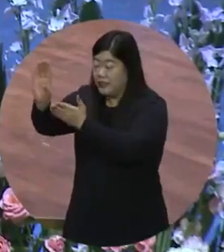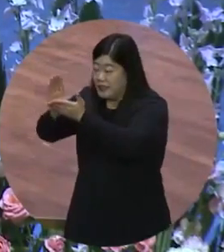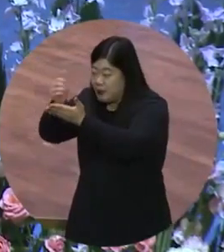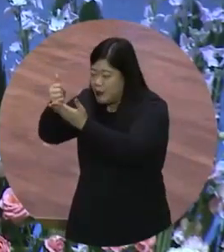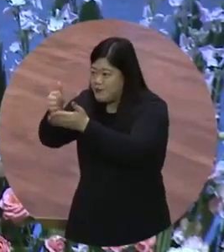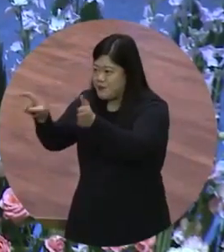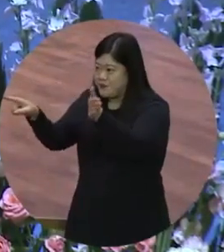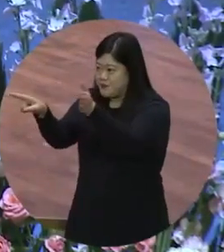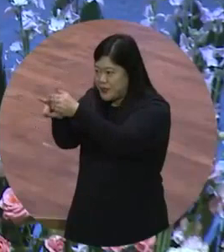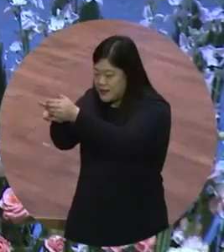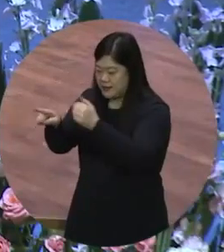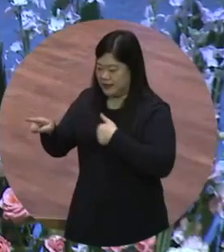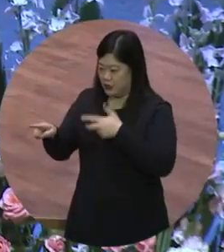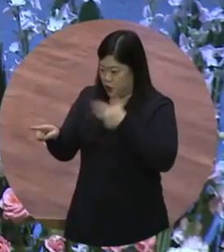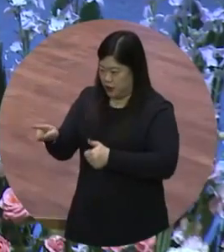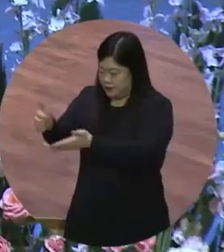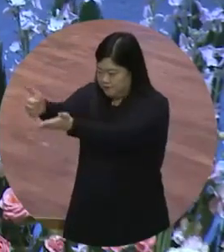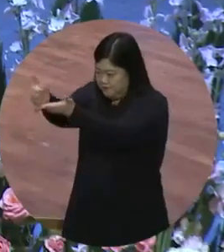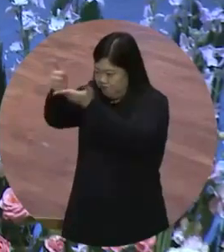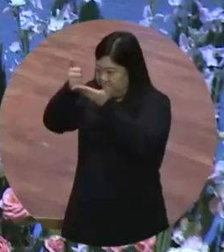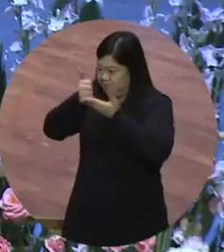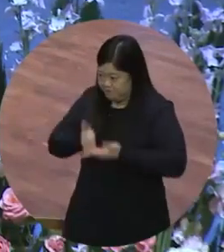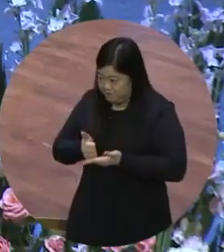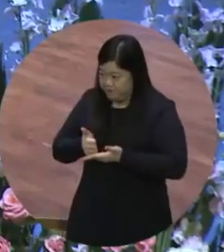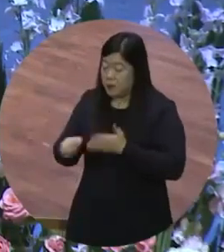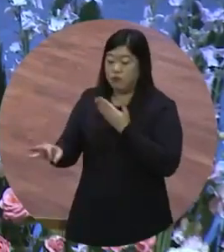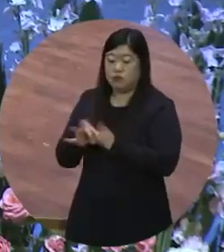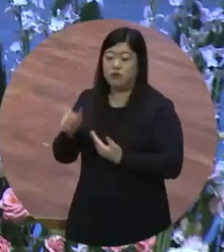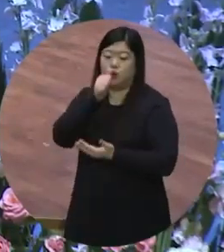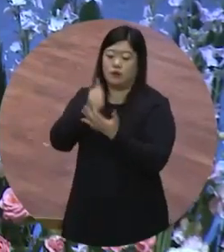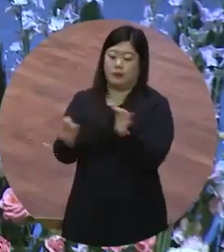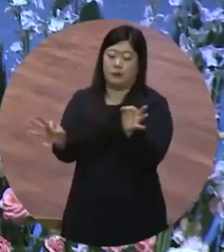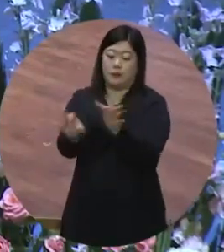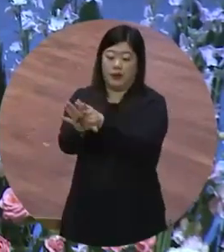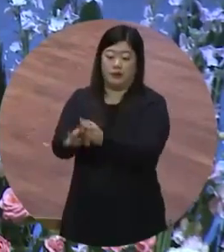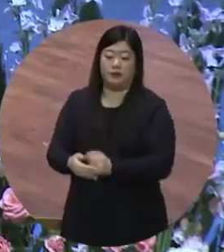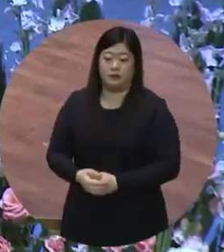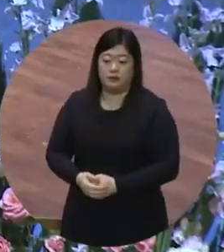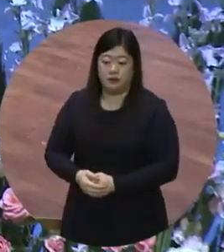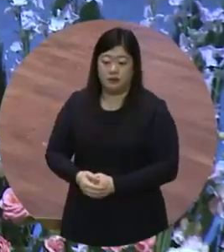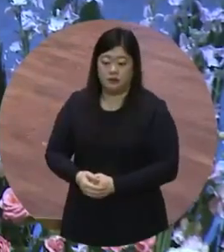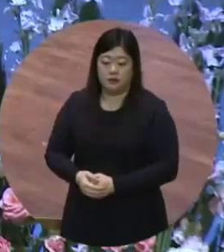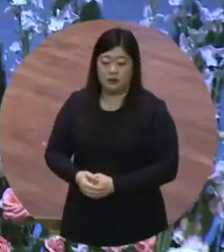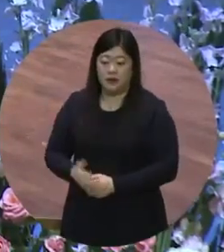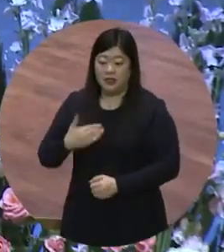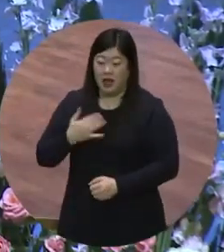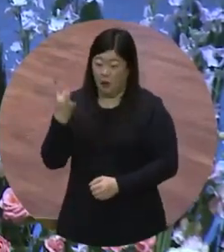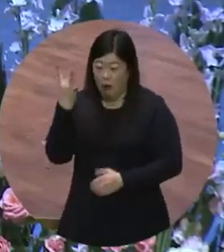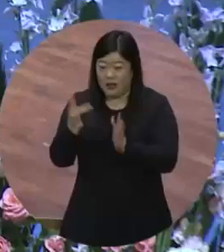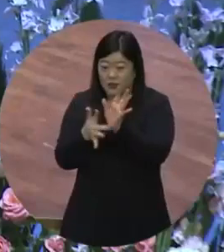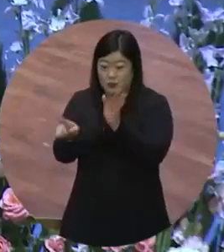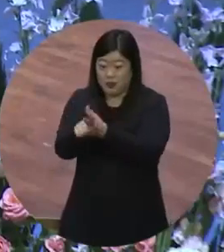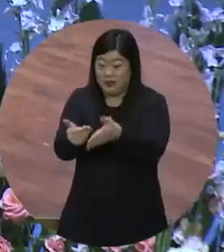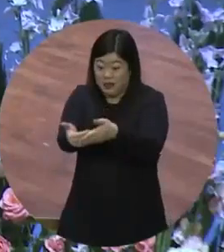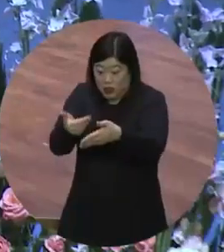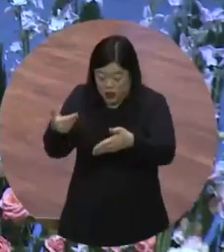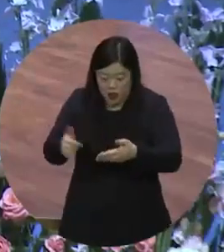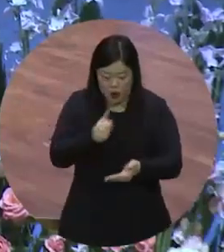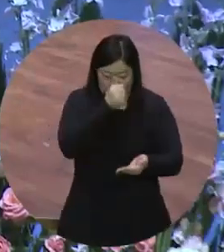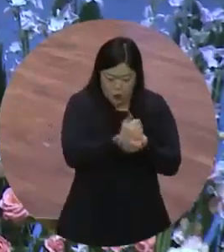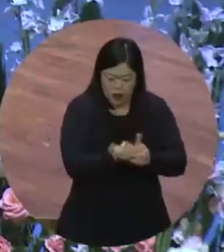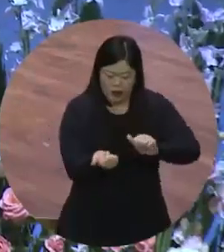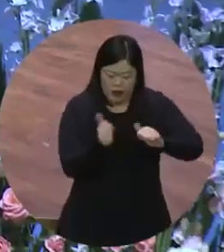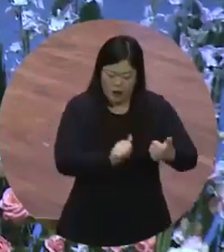모시는 순간에 죄에서 해방. 법적 해방이요. 죄와 사망의 법에서 살았는데 예수 믿는 순간에 생명과